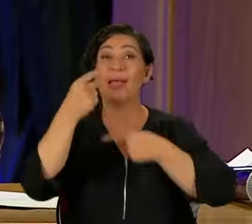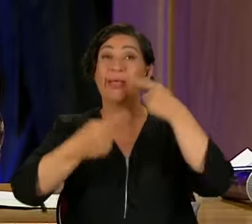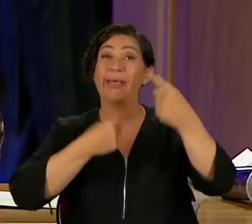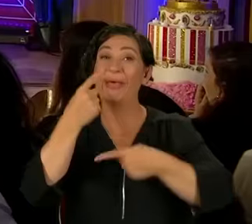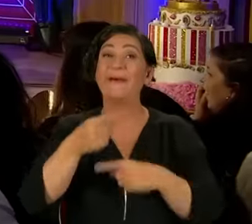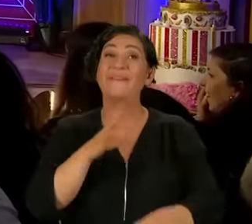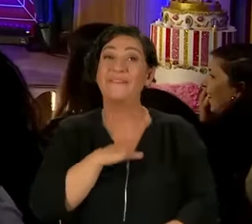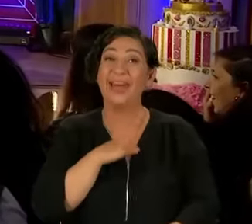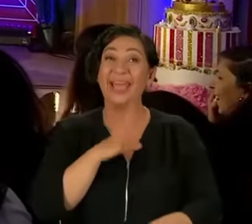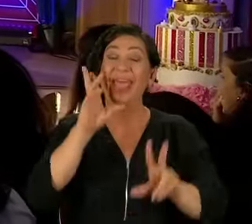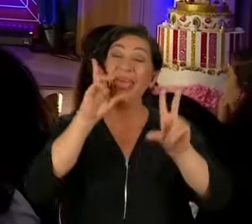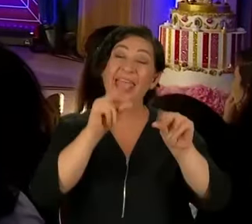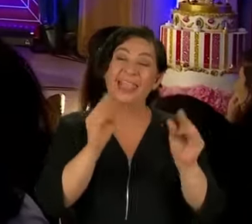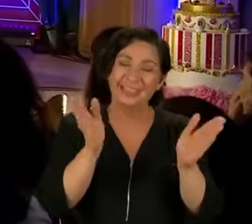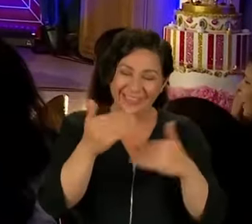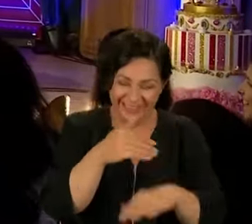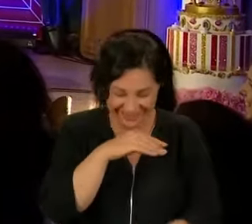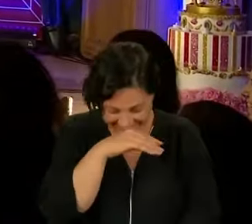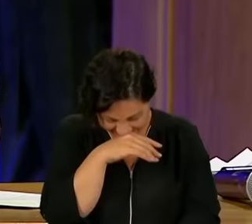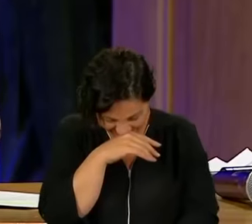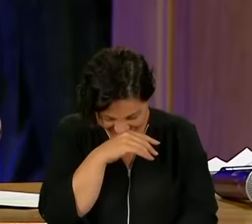mi? Yatak odalarında,